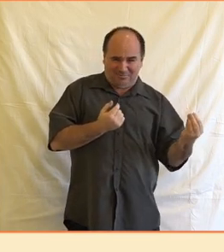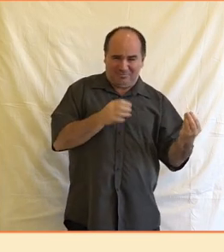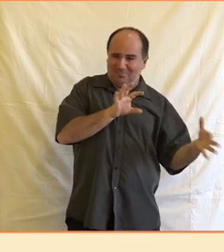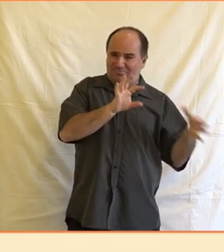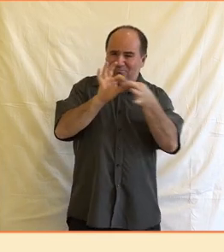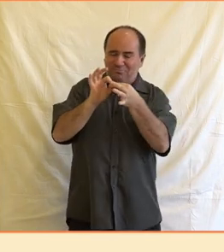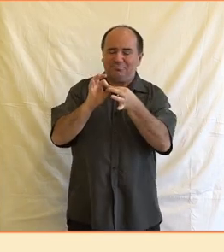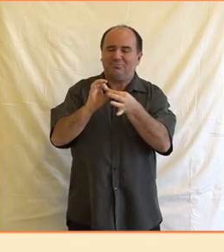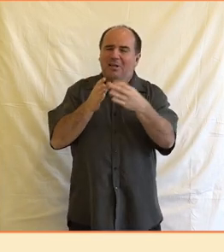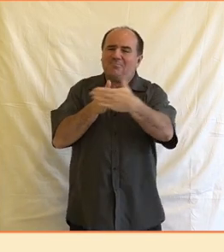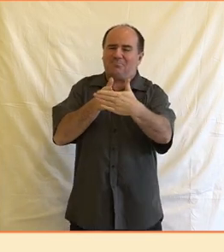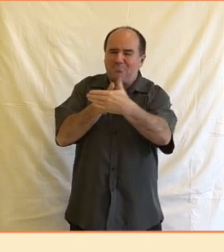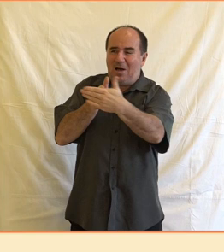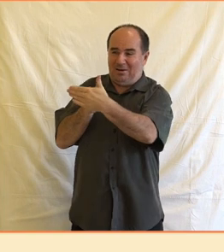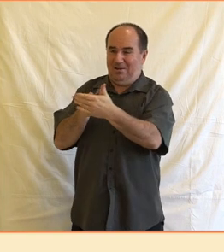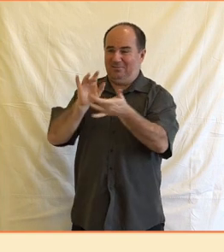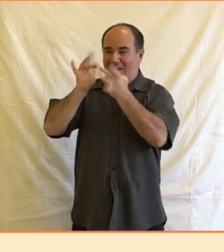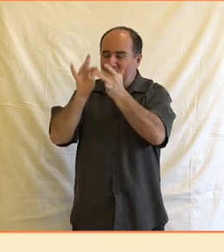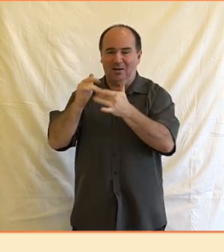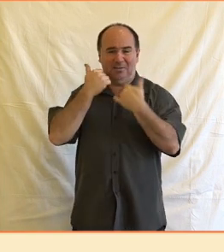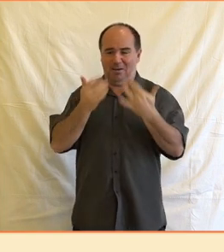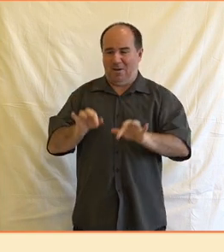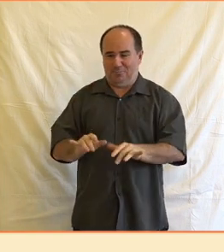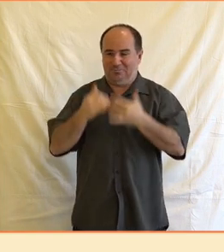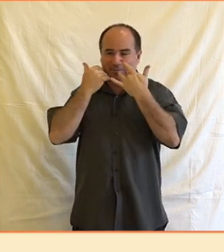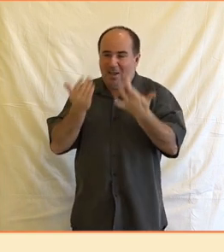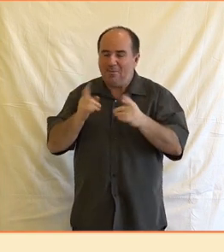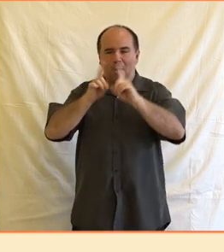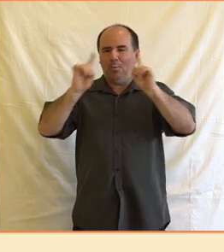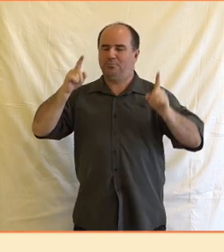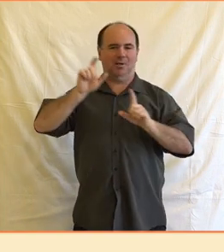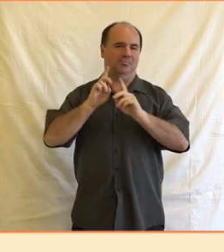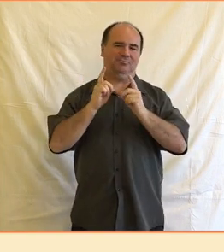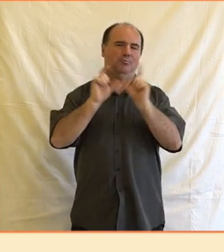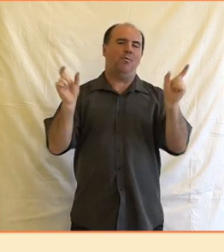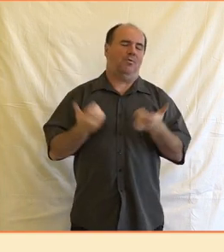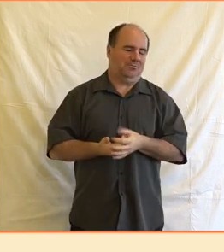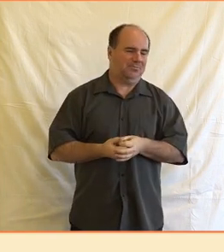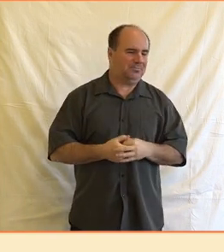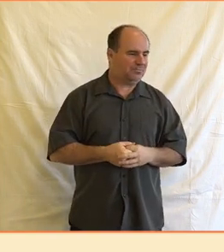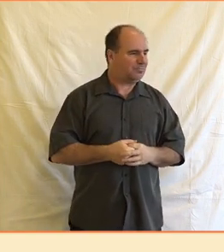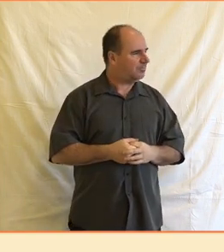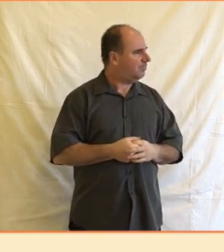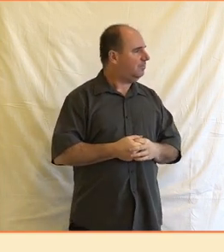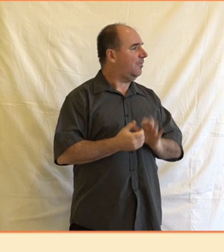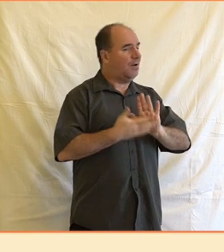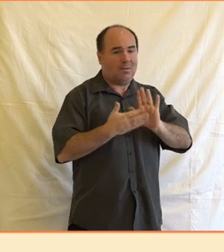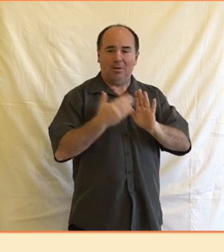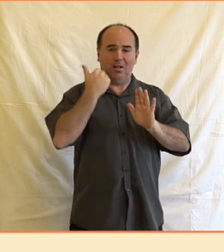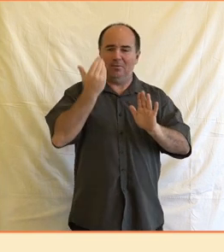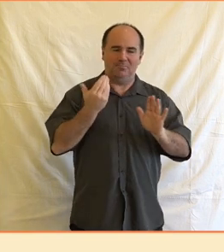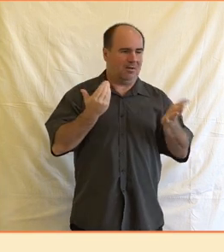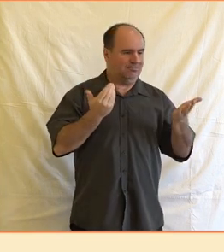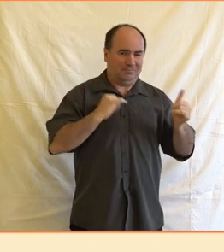jako člověka, který má z různých důvodů problém s digitálními technologiemi, ať už proto, že pro něj nejsou